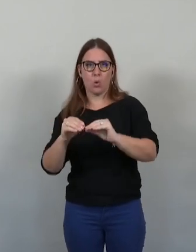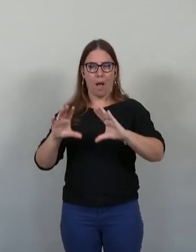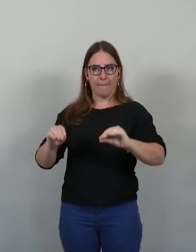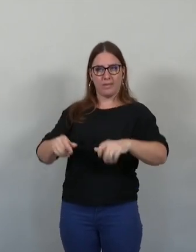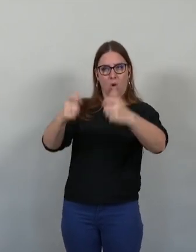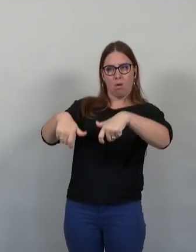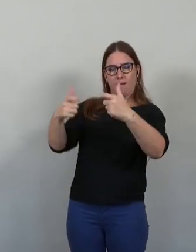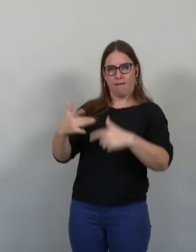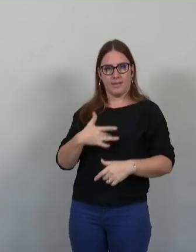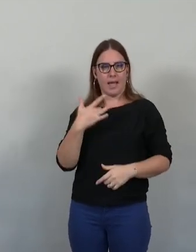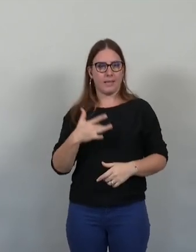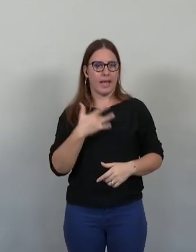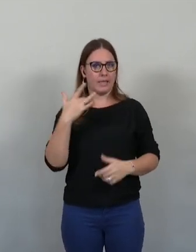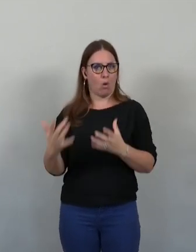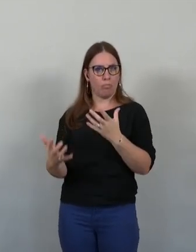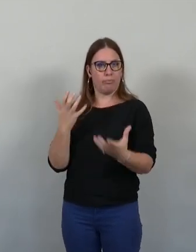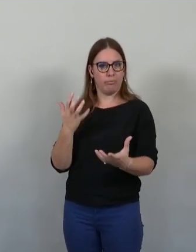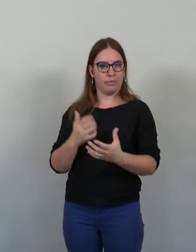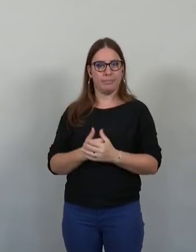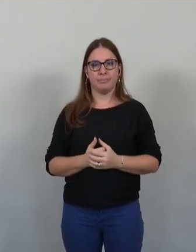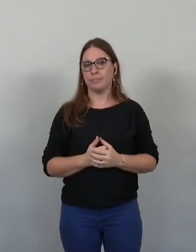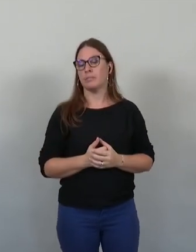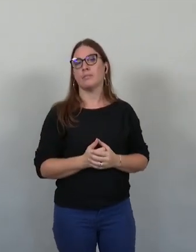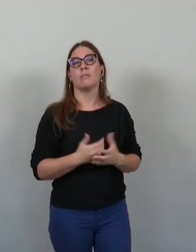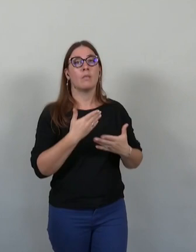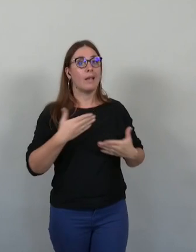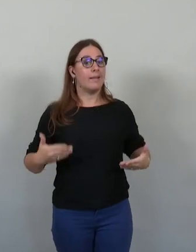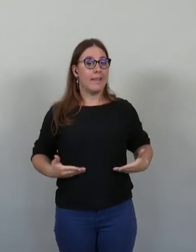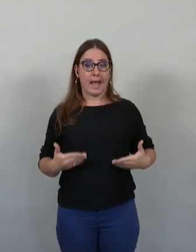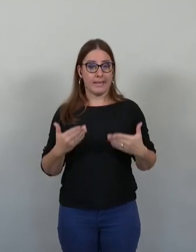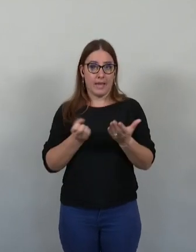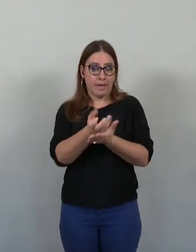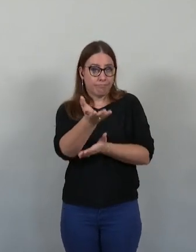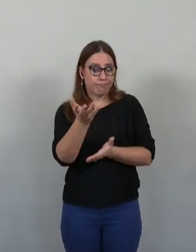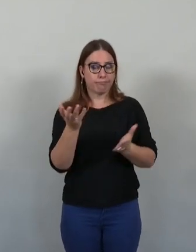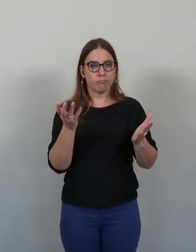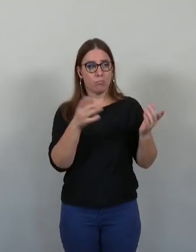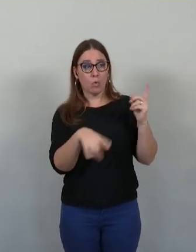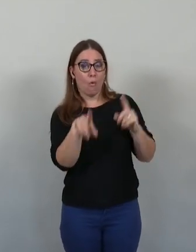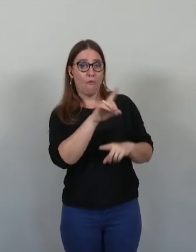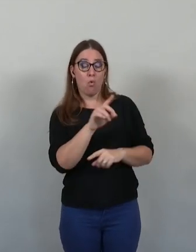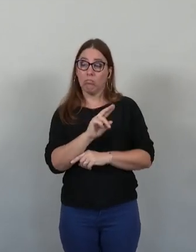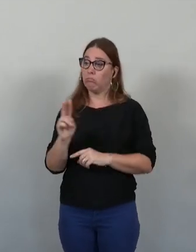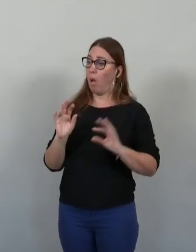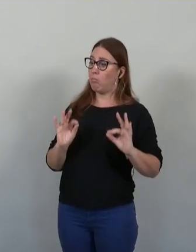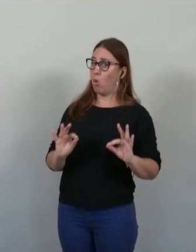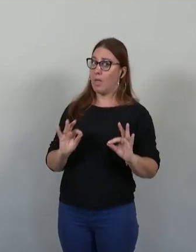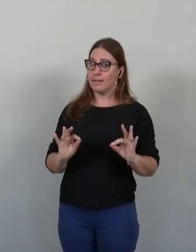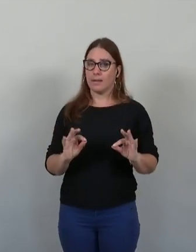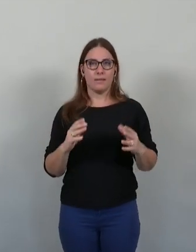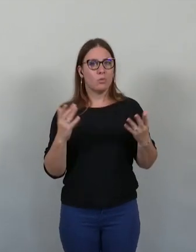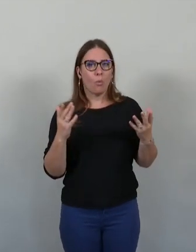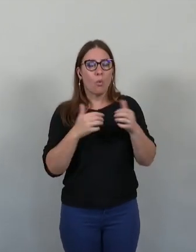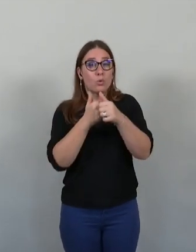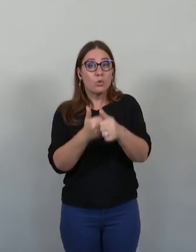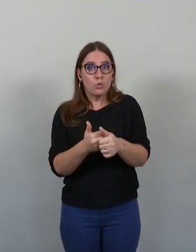intéressante à mettre en en évidence et enfin dernier point la ce qui peut vous apparaître comme modeste tient en fait à l'esprit même